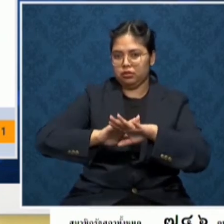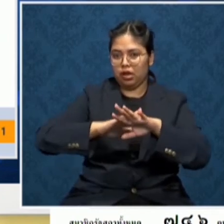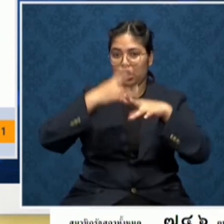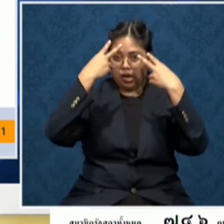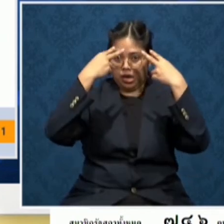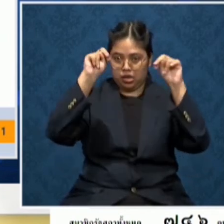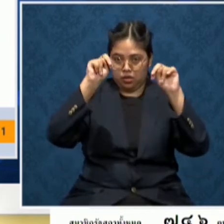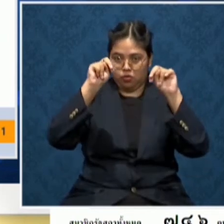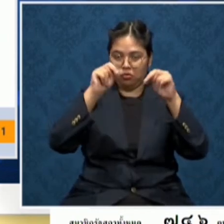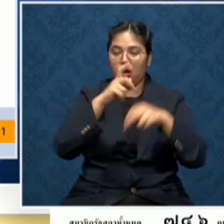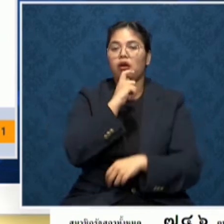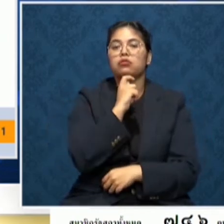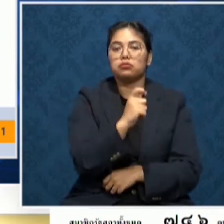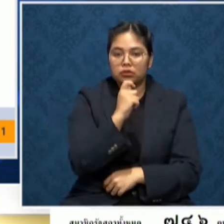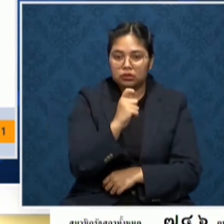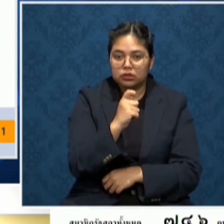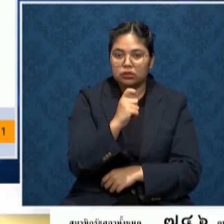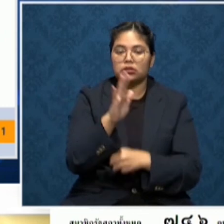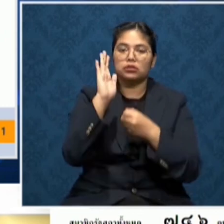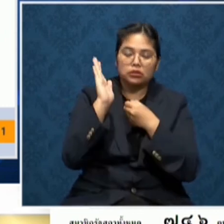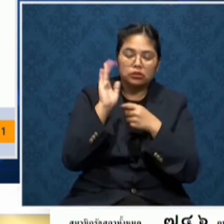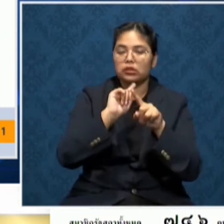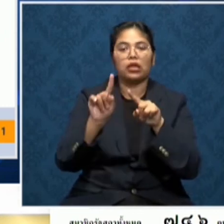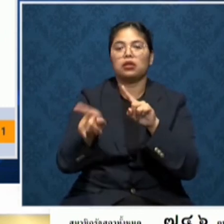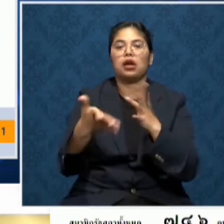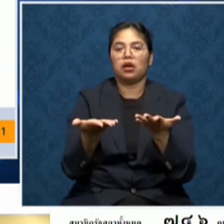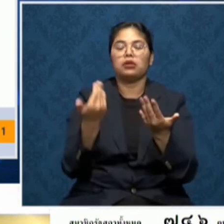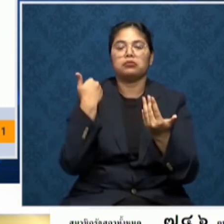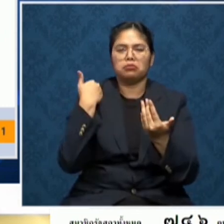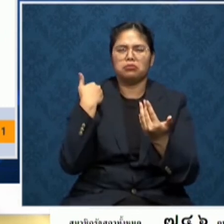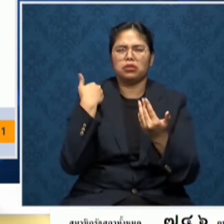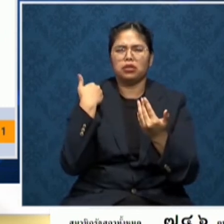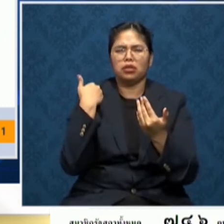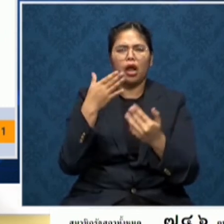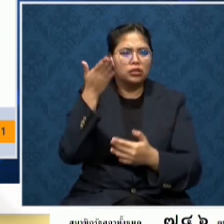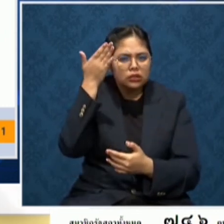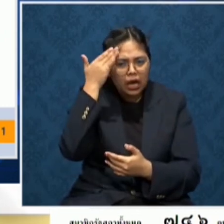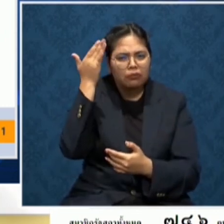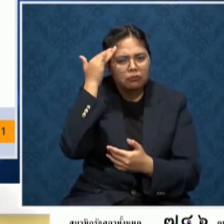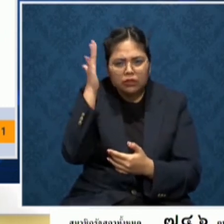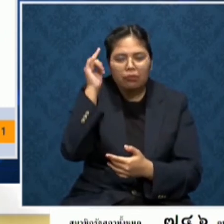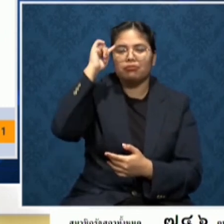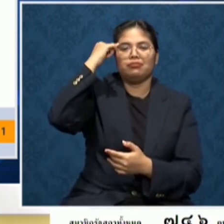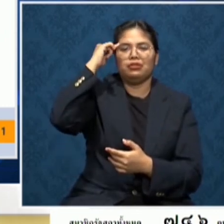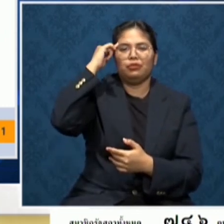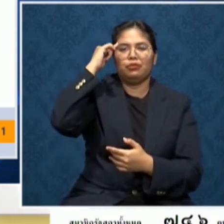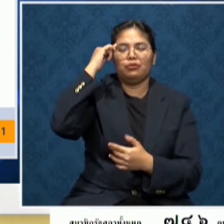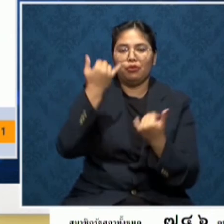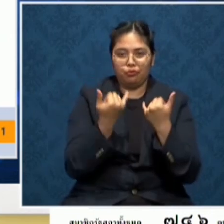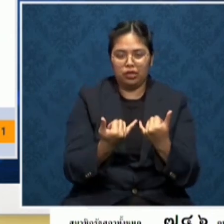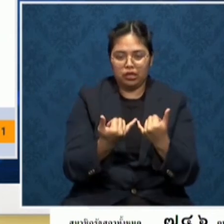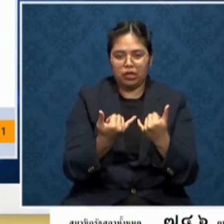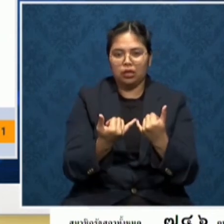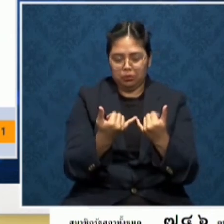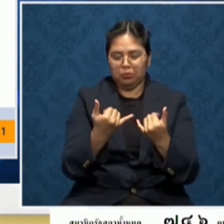รัฐมนตรีผ่านสื่อสังคมและสื่อสาธารณะถึงท่านหรือไม่ไม่แน่ใจวันนี้ฟังคำแถลงนโยบายของท่าน